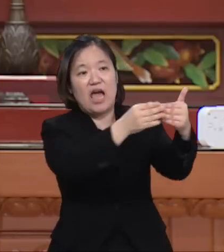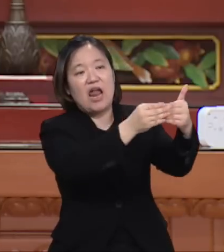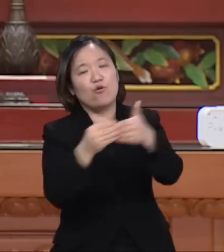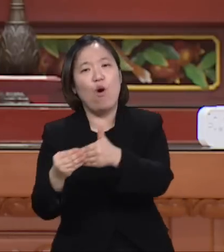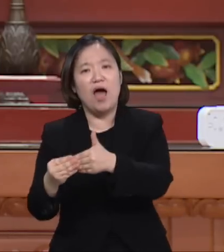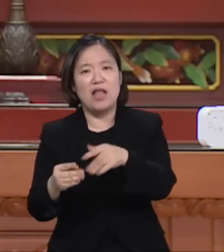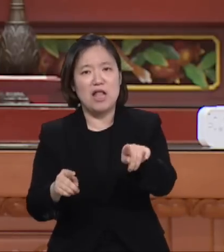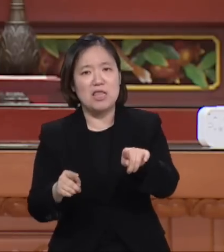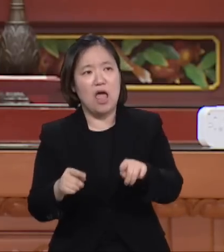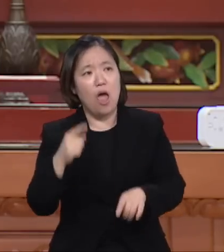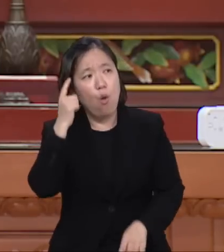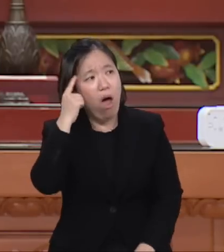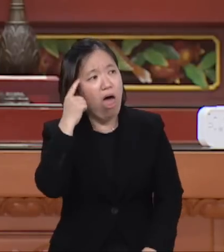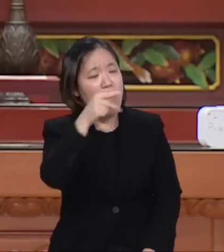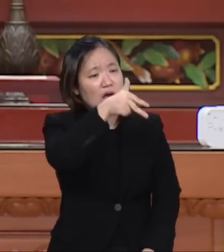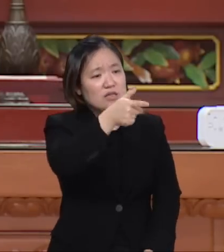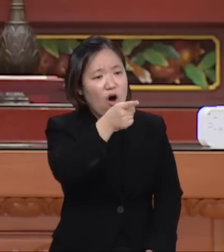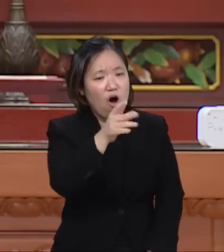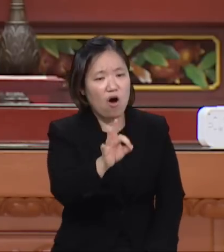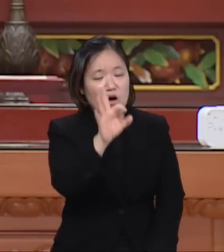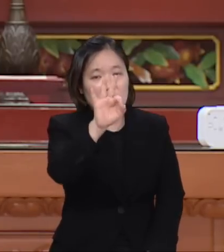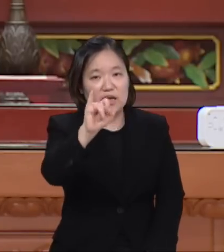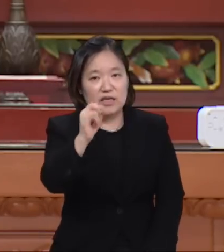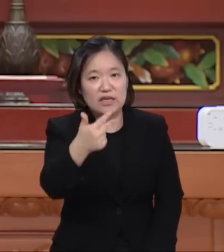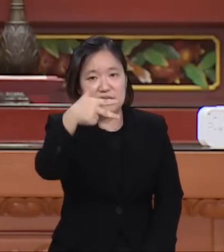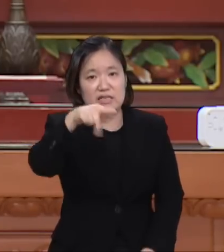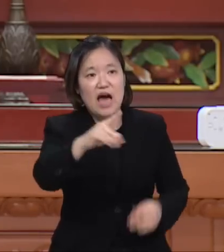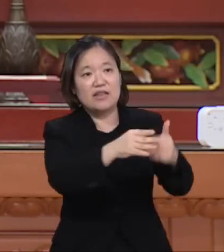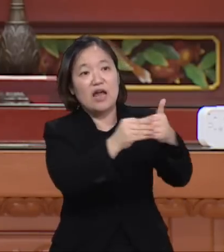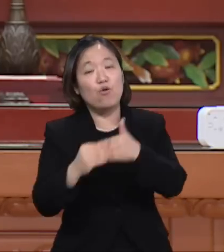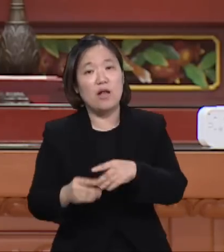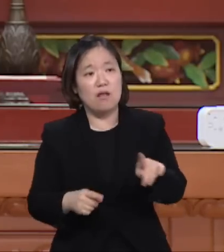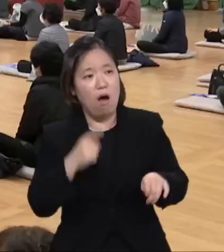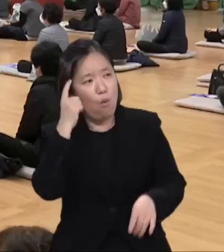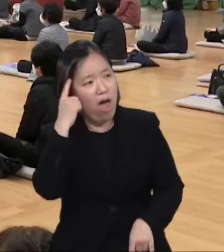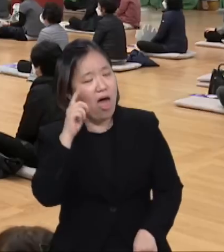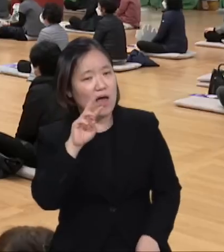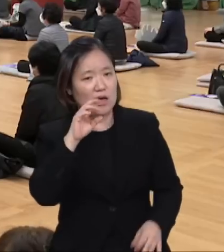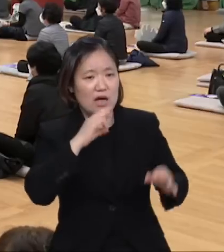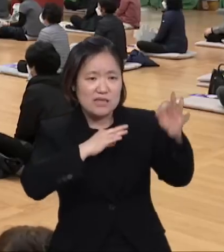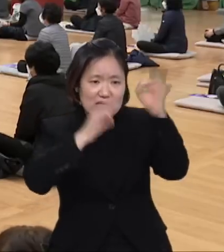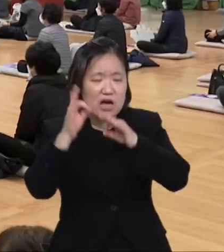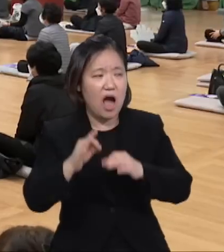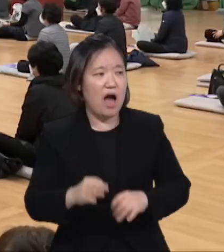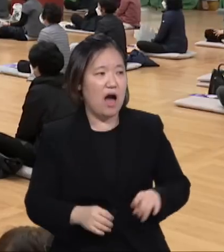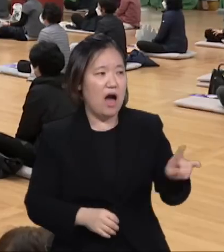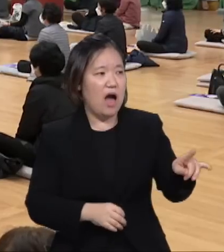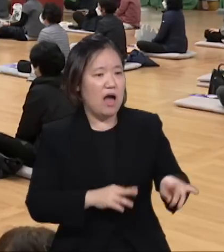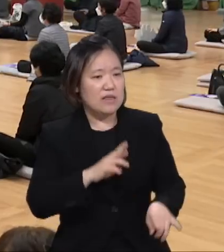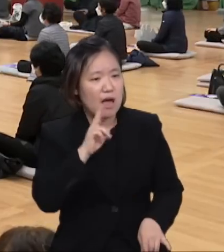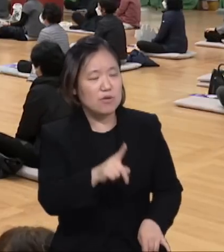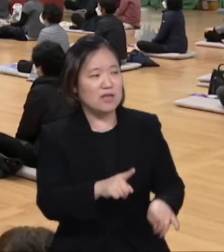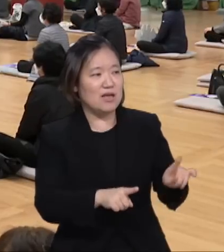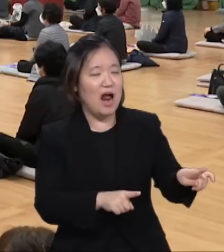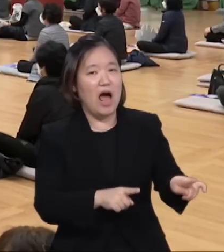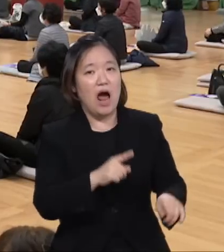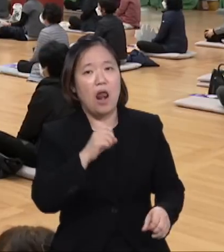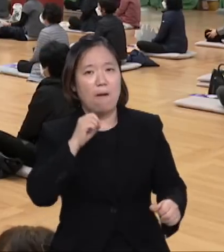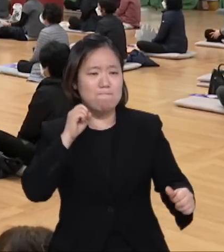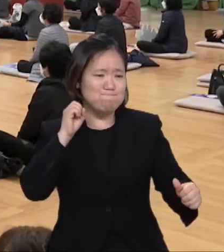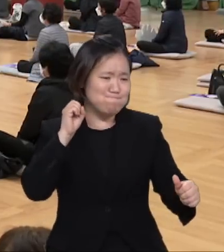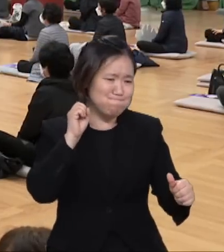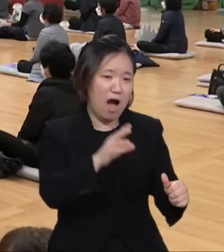누구를 데려오라고 했더니 남자를 데려오라고 했더니 누구를 데려왔어요 정인자를 데려온 거예요